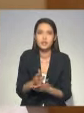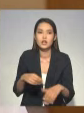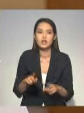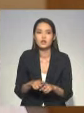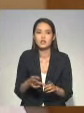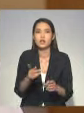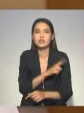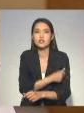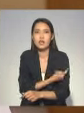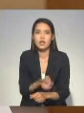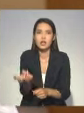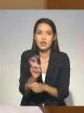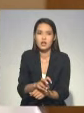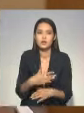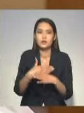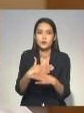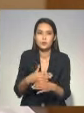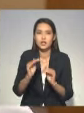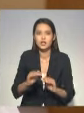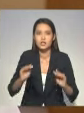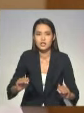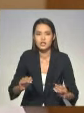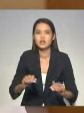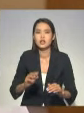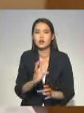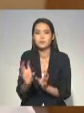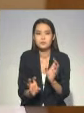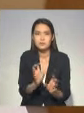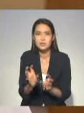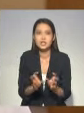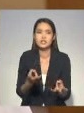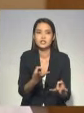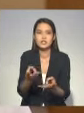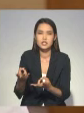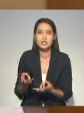қастарында дәрігерлер де бар. Балаларды жаңа кинотеатрға дейін ертіп апарып қыдыртатын